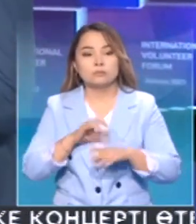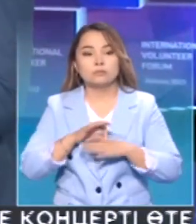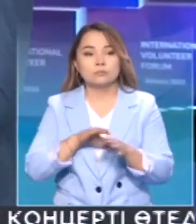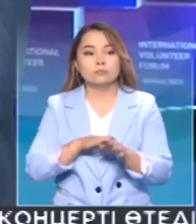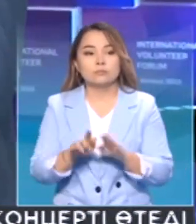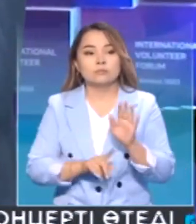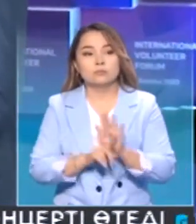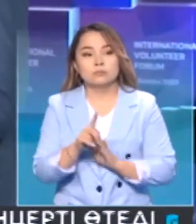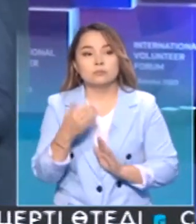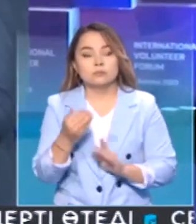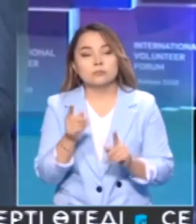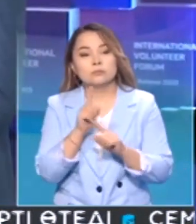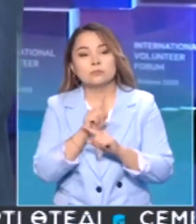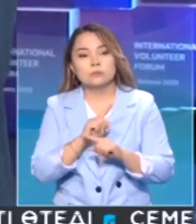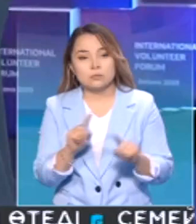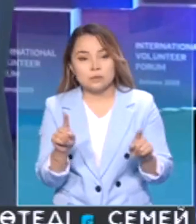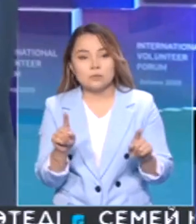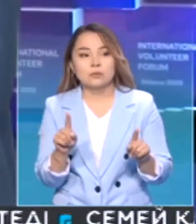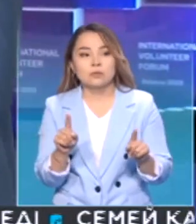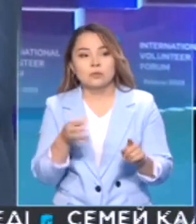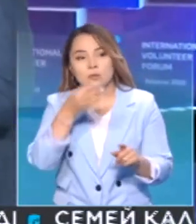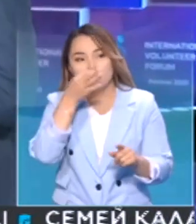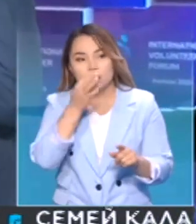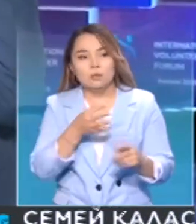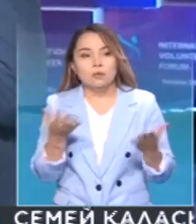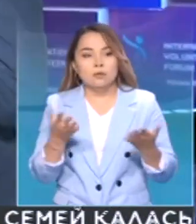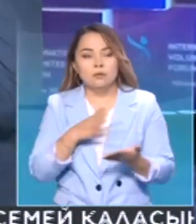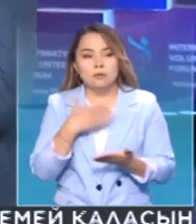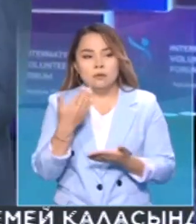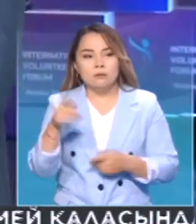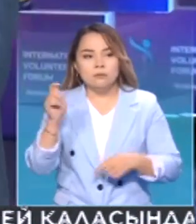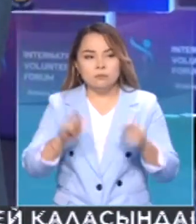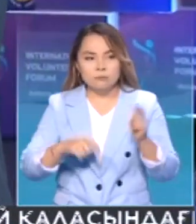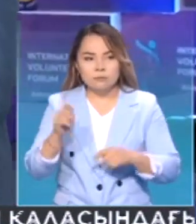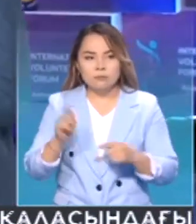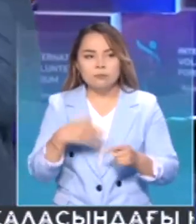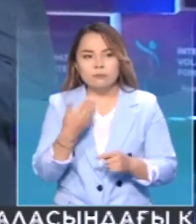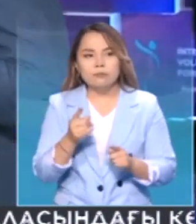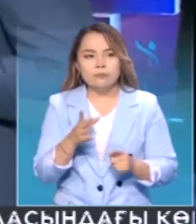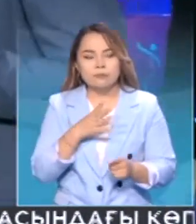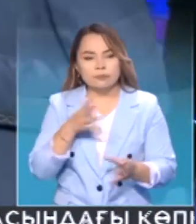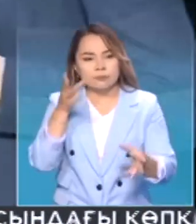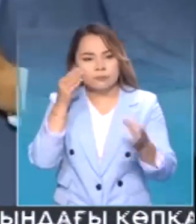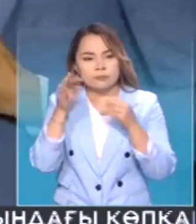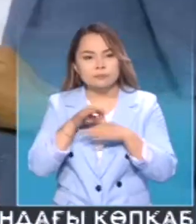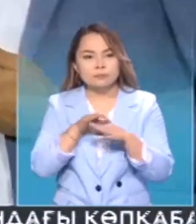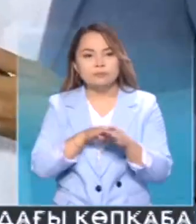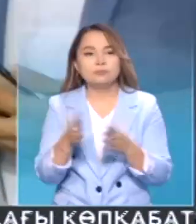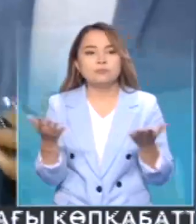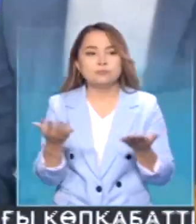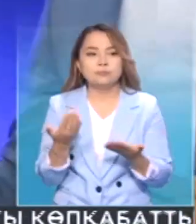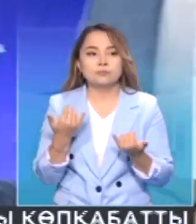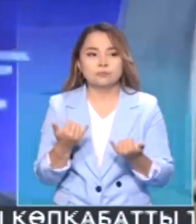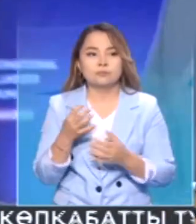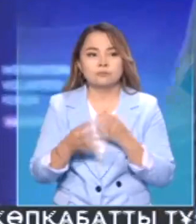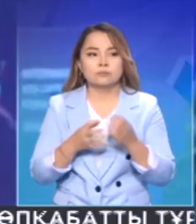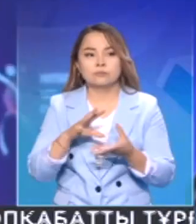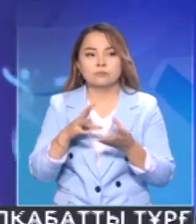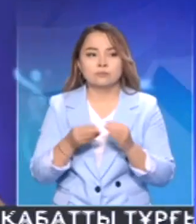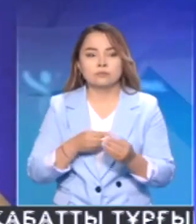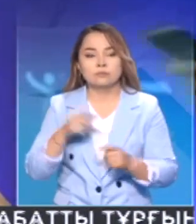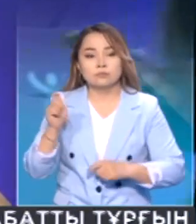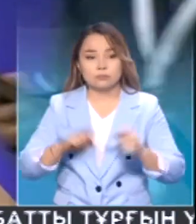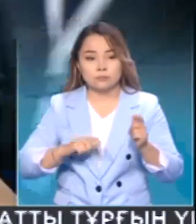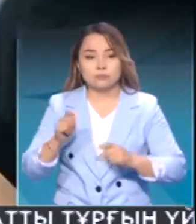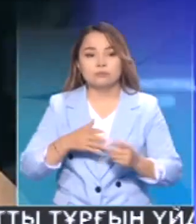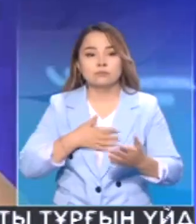үшін ең ерекше тәжірибе қандай болды? Бүгінгі форумдан өзіңіз үшін не алдым деп ойлайсыз? Жалпы осы халықаралық волонтерлар